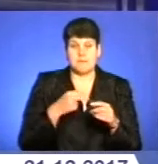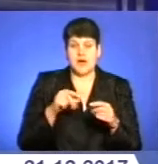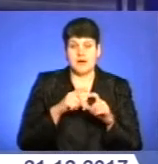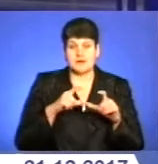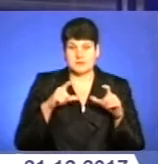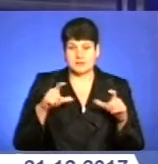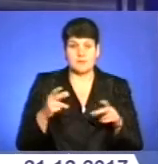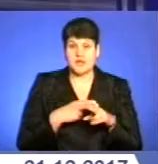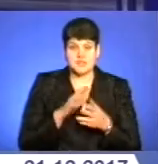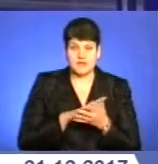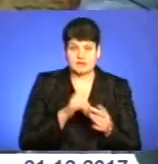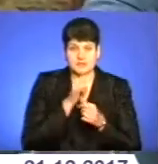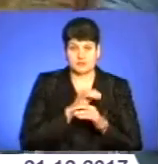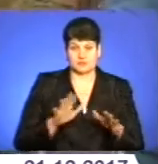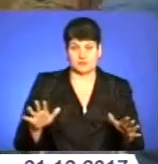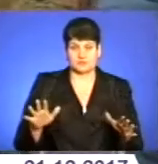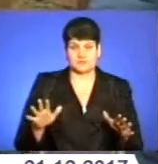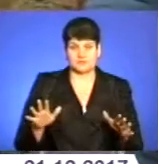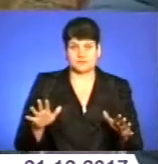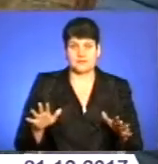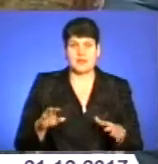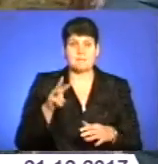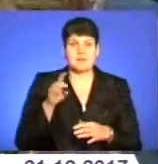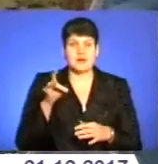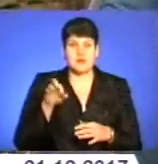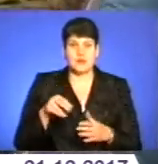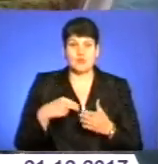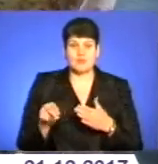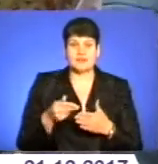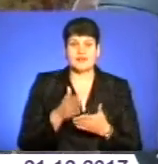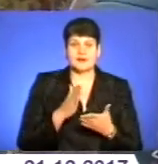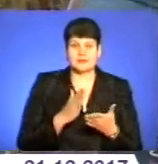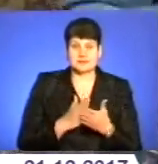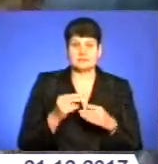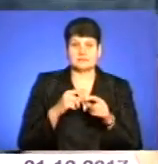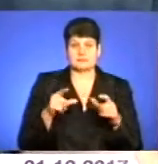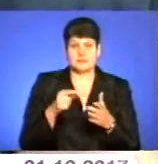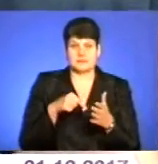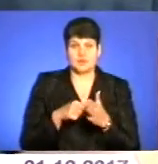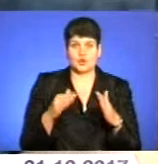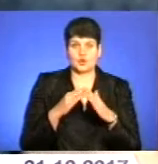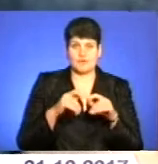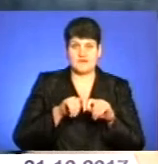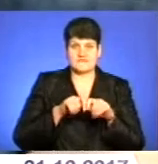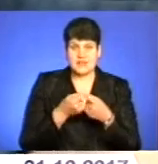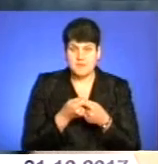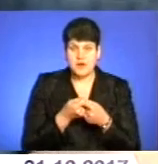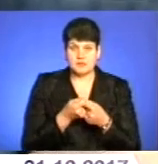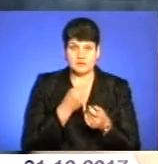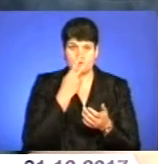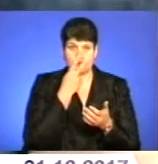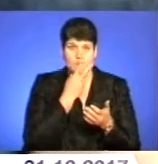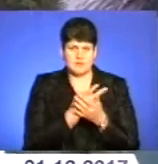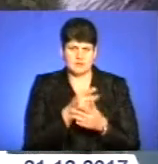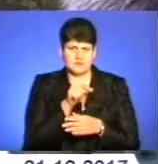у наступному матеріалі. Марія купила хліб в одному із супермаркетів міста. Вдома відламала скибку і помітила, що